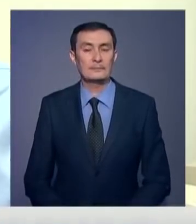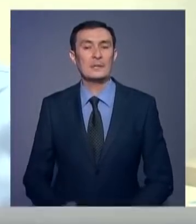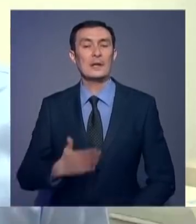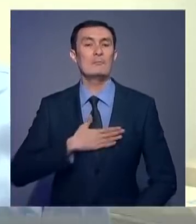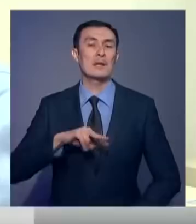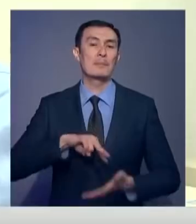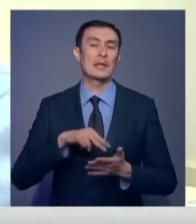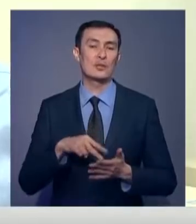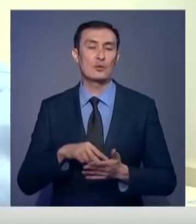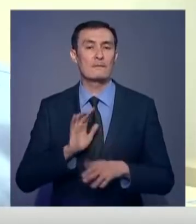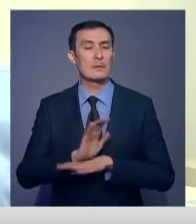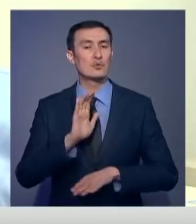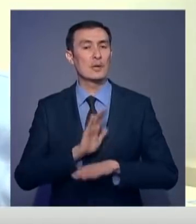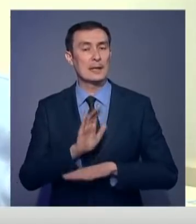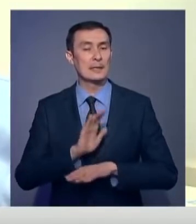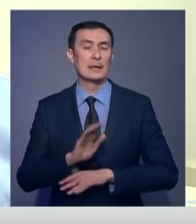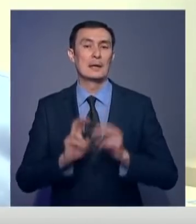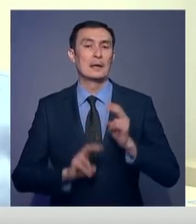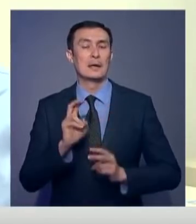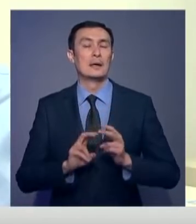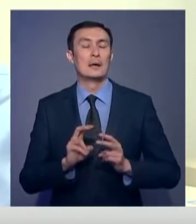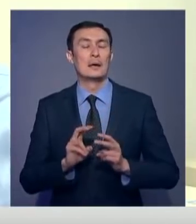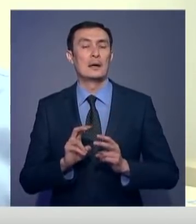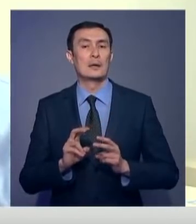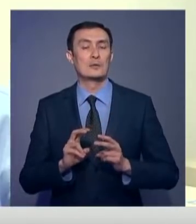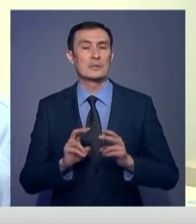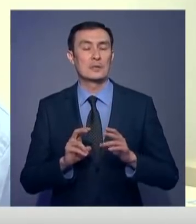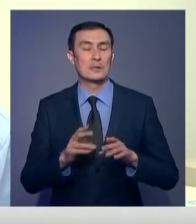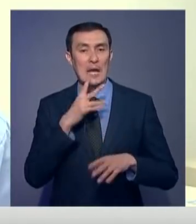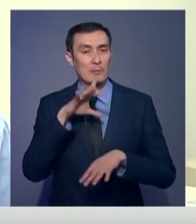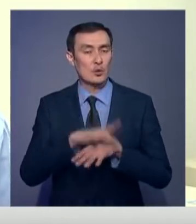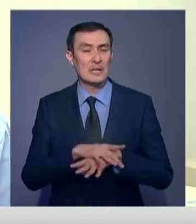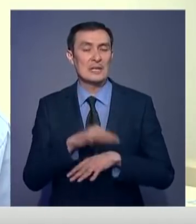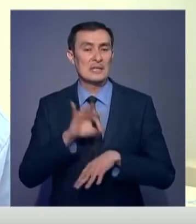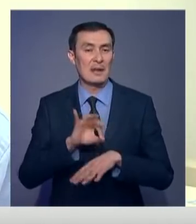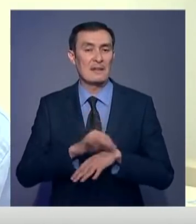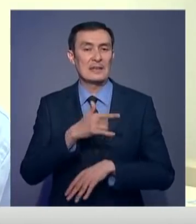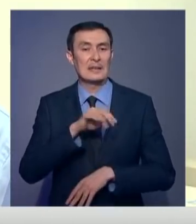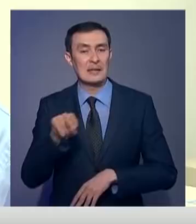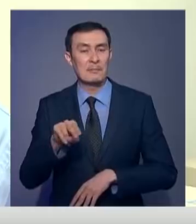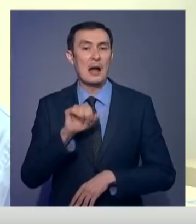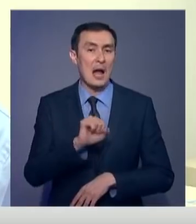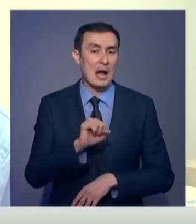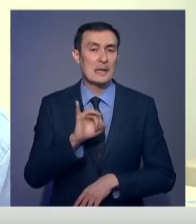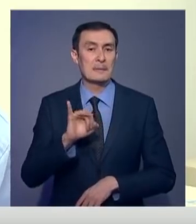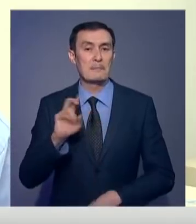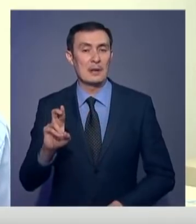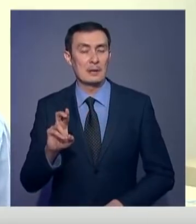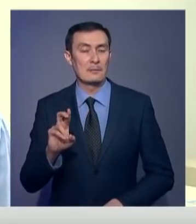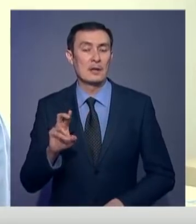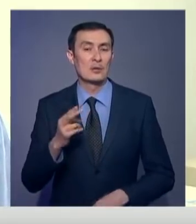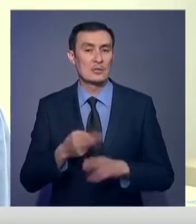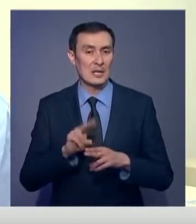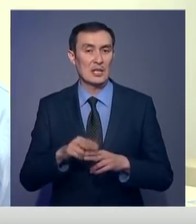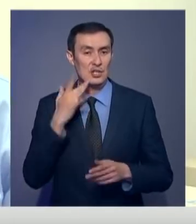Планируем произвести ПЦР-тест-систему для обнаружения вируса гриппа типа А и Б. То есть самый